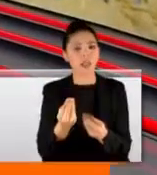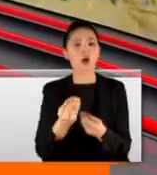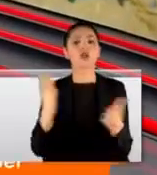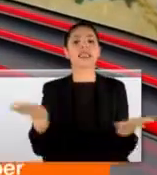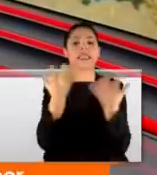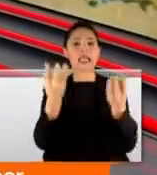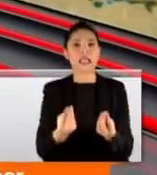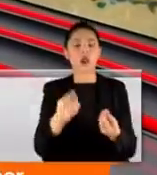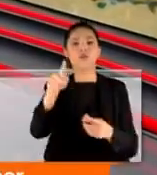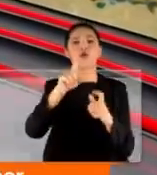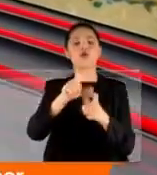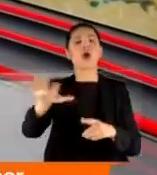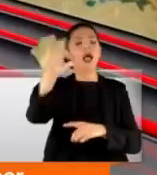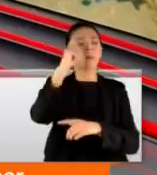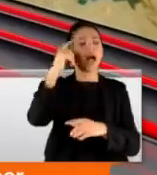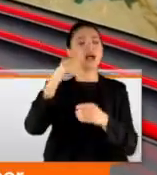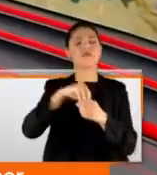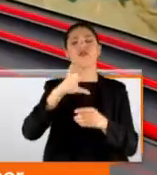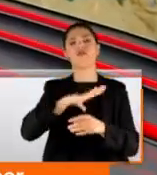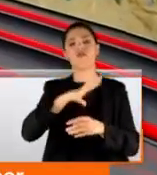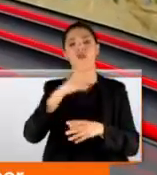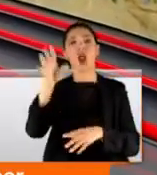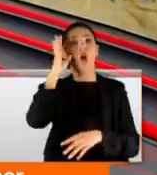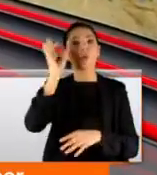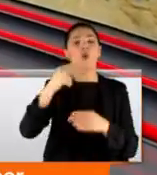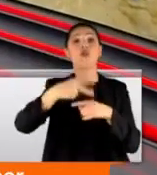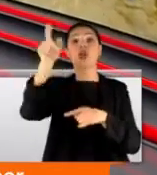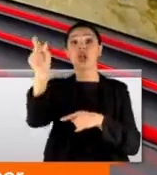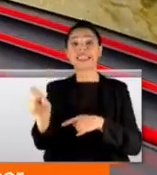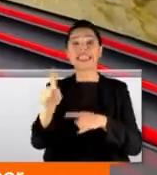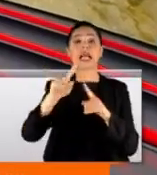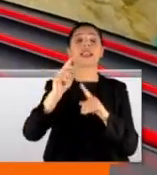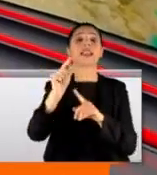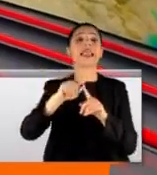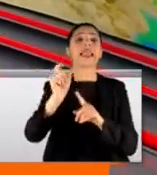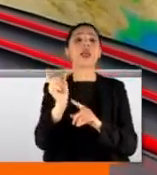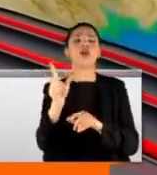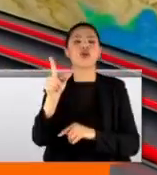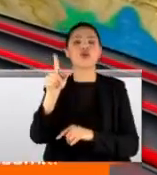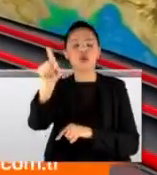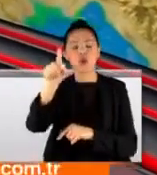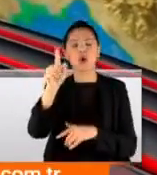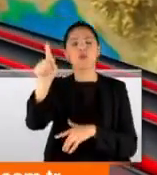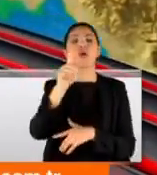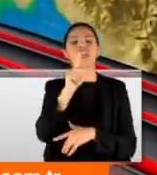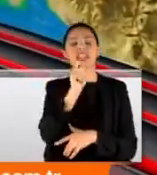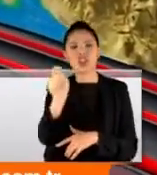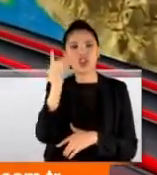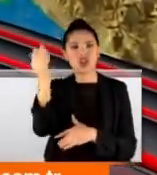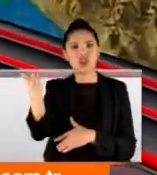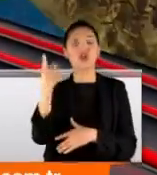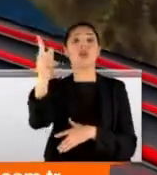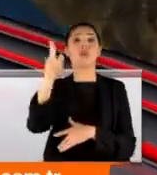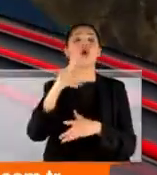oldu? Bu sorular hep aklımızda elbette. Profesör Doktor Ziyadin Çakır olacak karşımızda. Işıl Açıkel'in konuğu, İTÜ